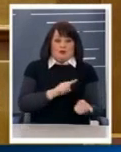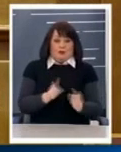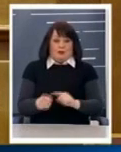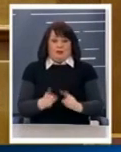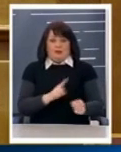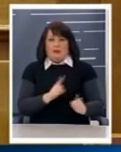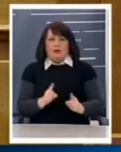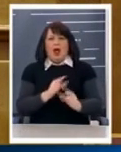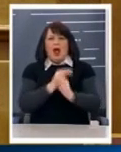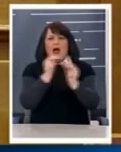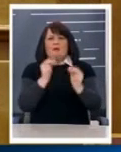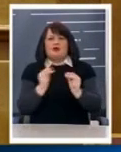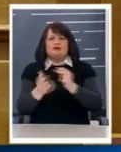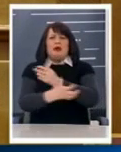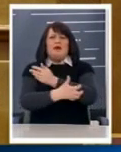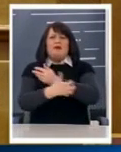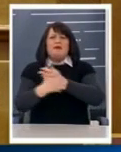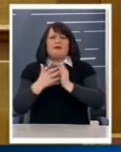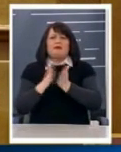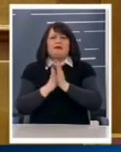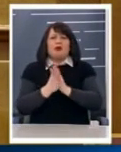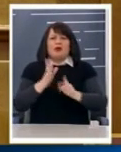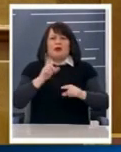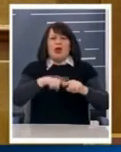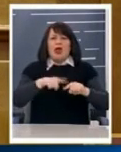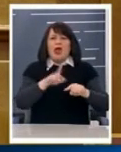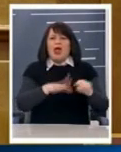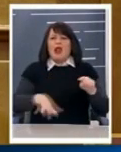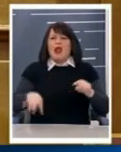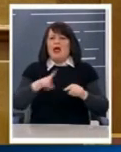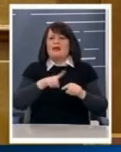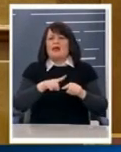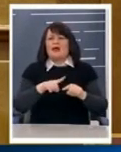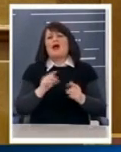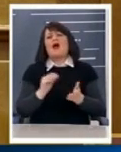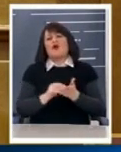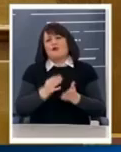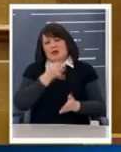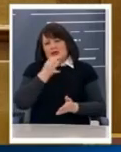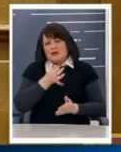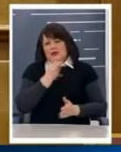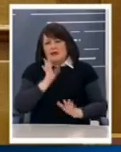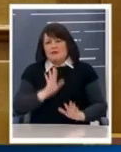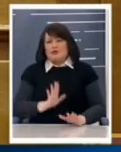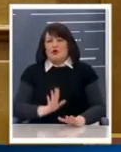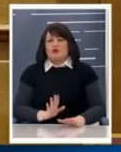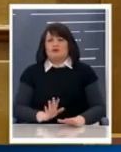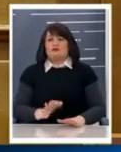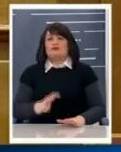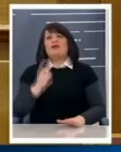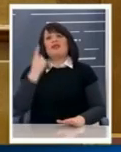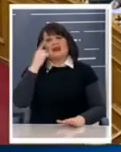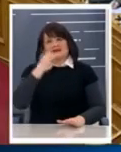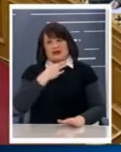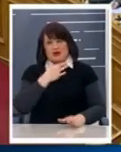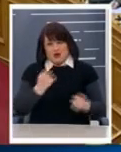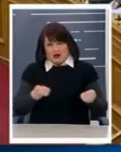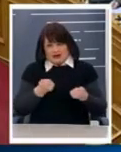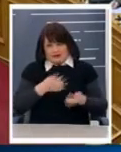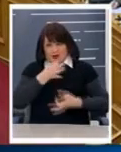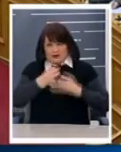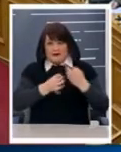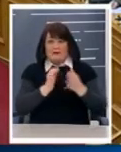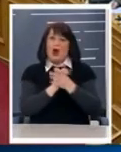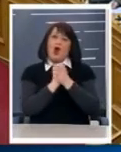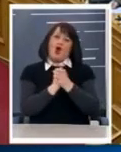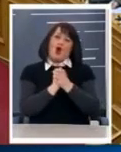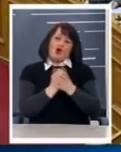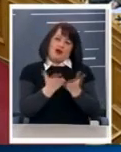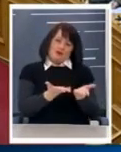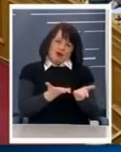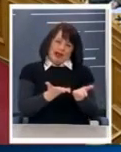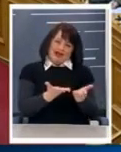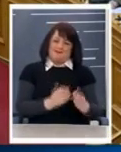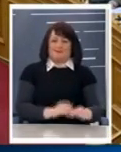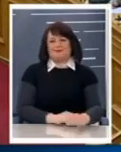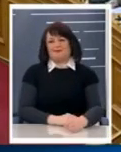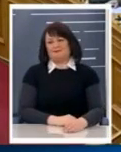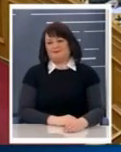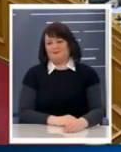η χώρα. Δεν έχω να προσθέσω άλλα, δεν ξέρω αν ήμουν χρήσιμος, κύριε Τσίπρα, χρόνια σας πολλά.